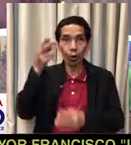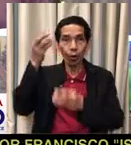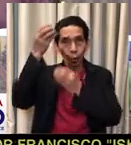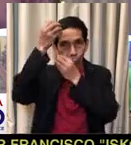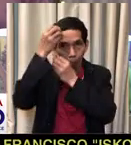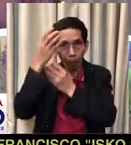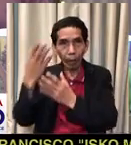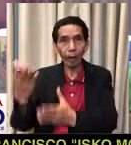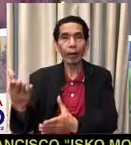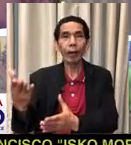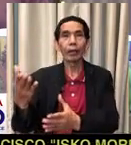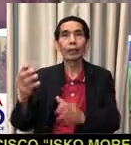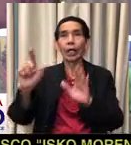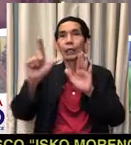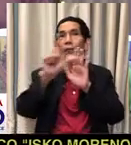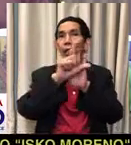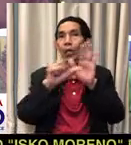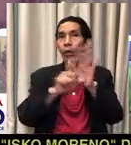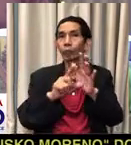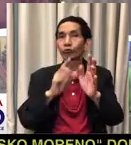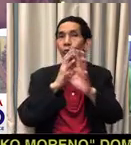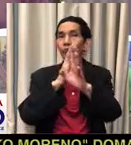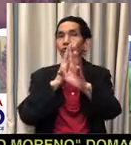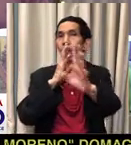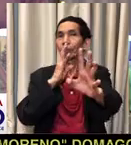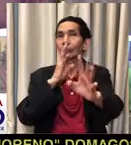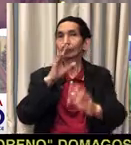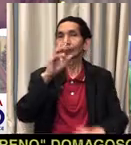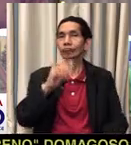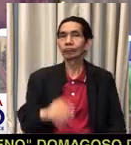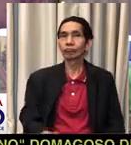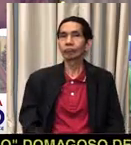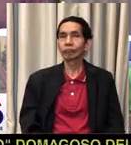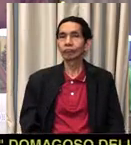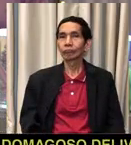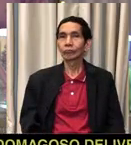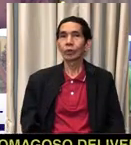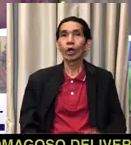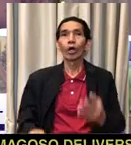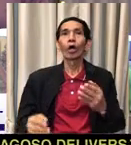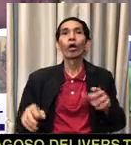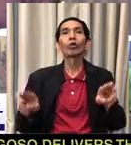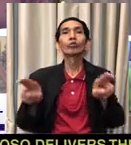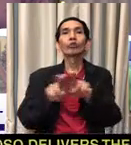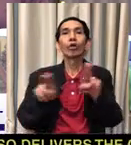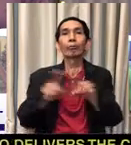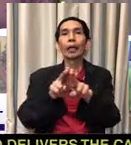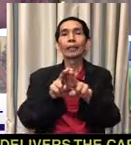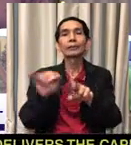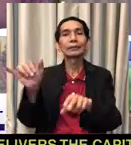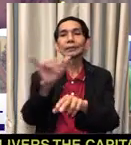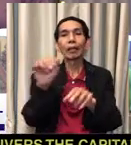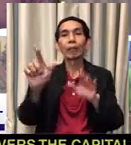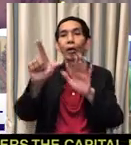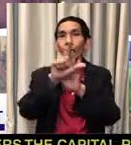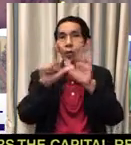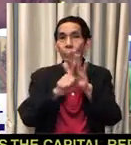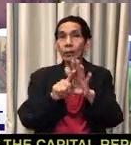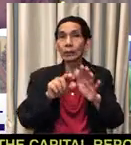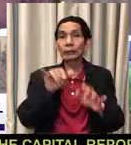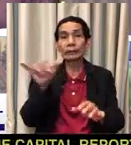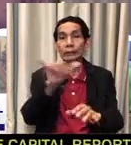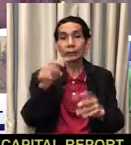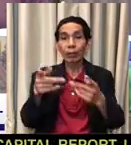ninyo yung batas trapiko rito. Na normal din namang batas trapiko sa lugar